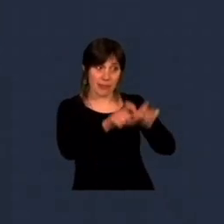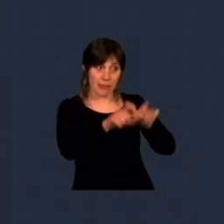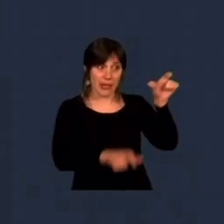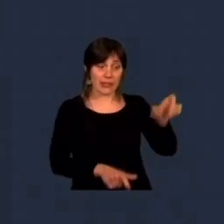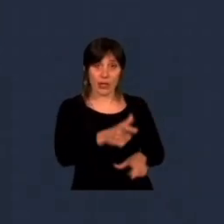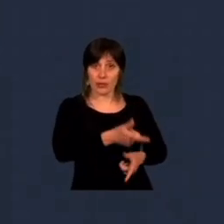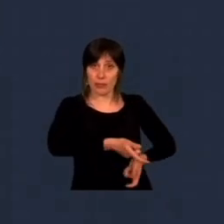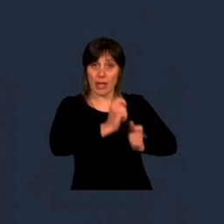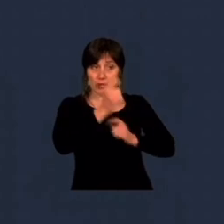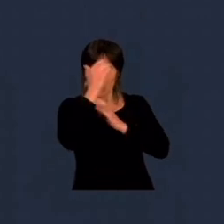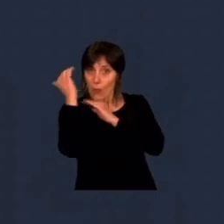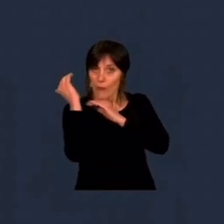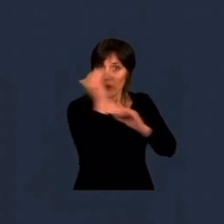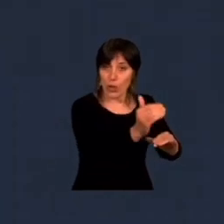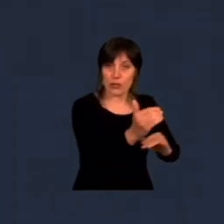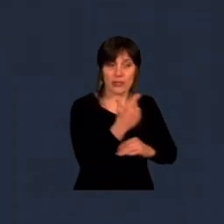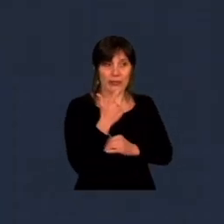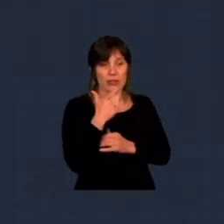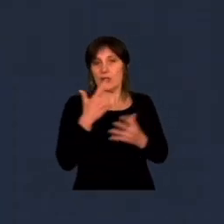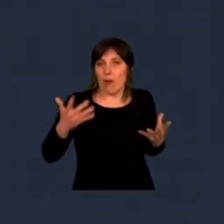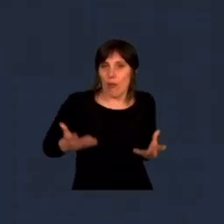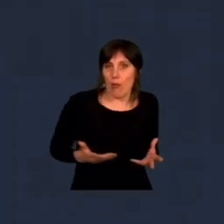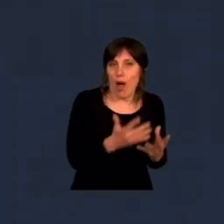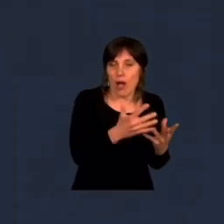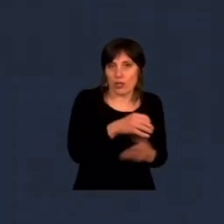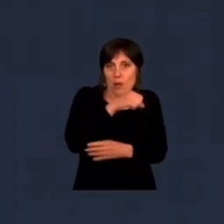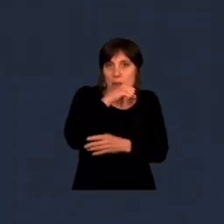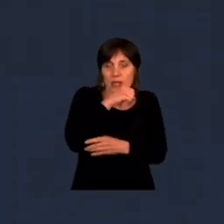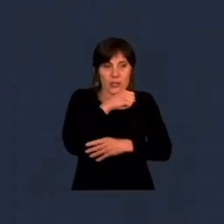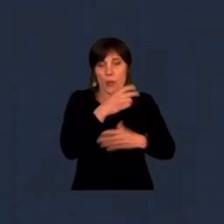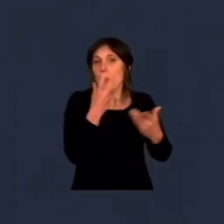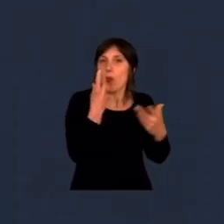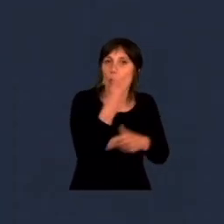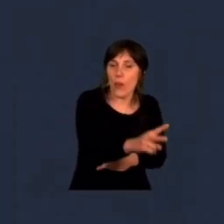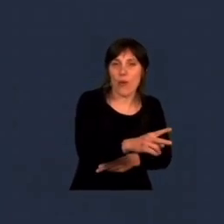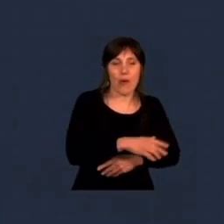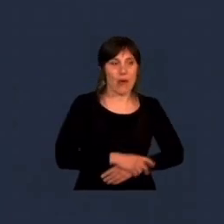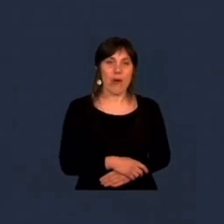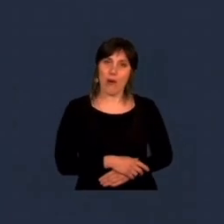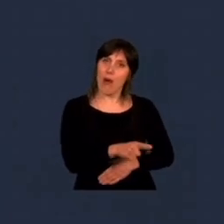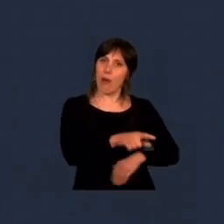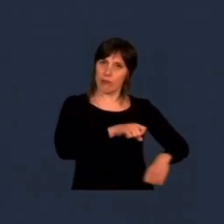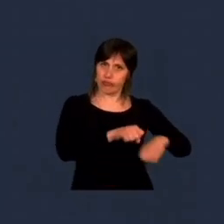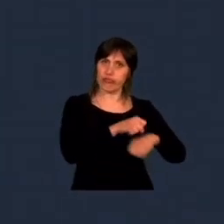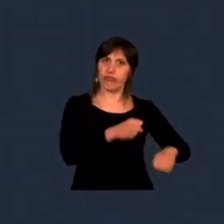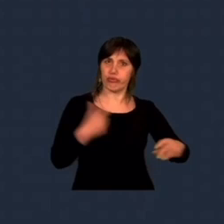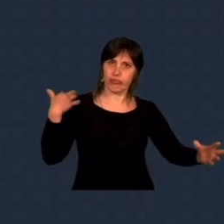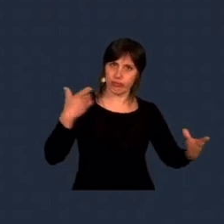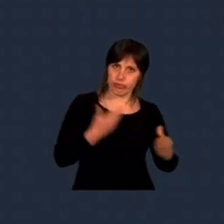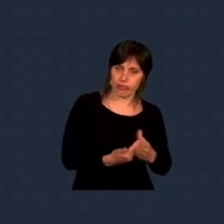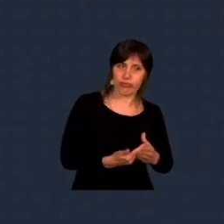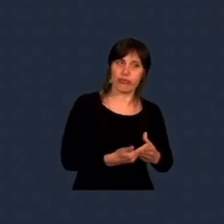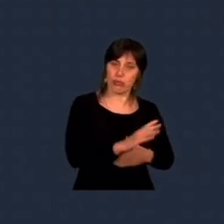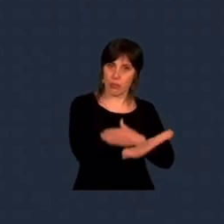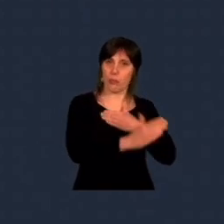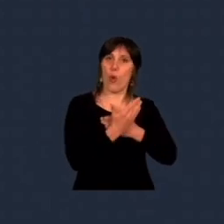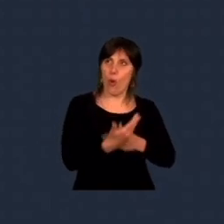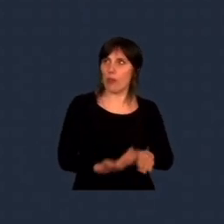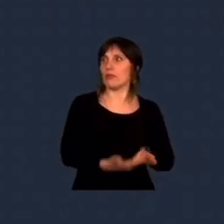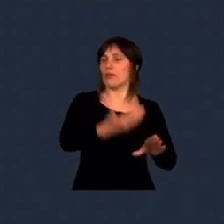leur action et à leur passion. Ces fédérations dynamiques ont montré par le passé, et ce troisième plan en est la